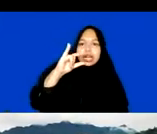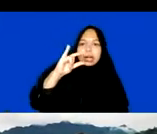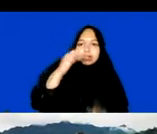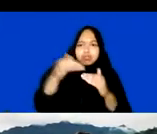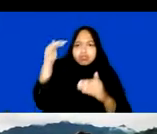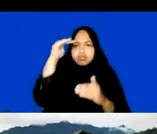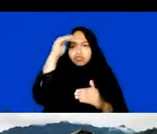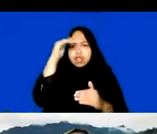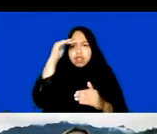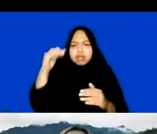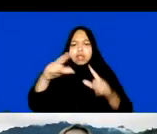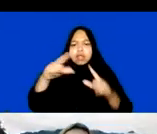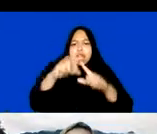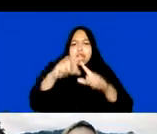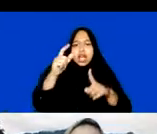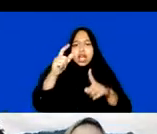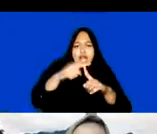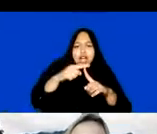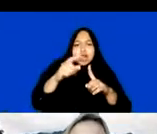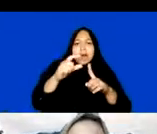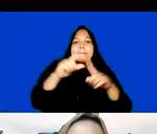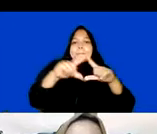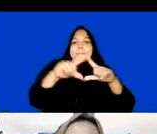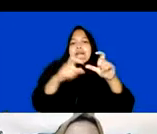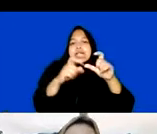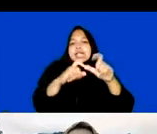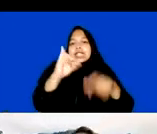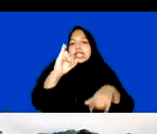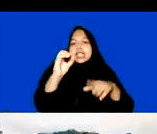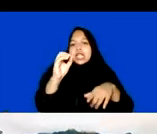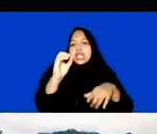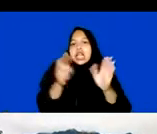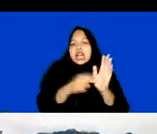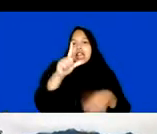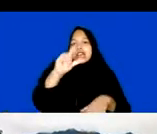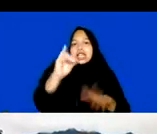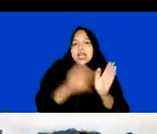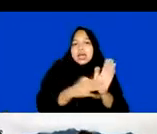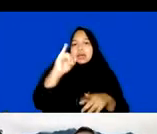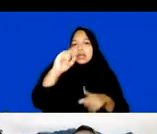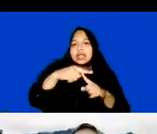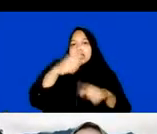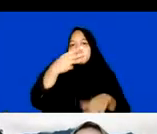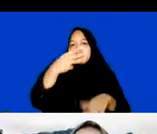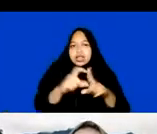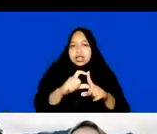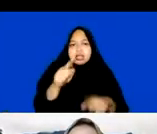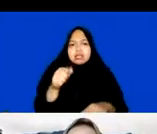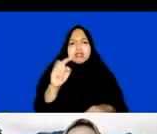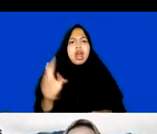tertulis Art, Passion, and Limit. Itu sepertinya tagline dari Hospit itu sendiri ya. Apakah ya, ini sebagai salah